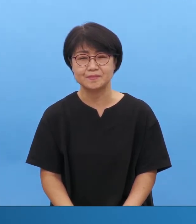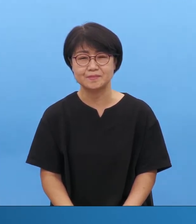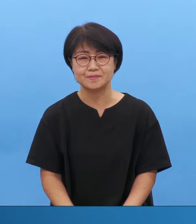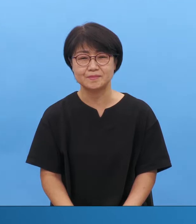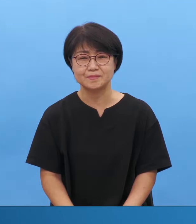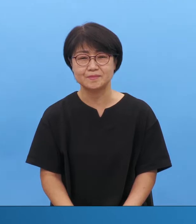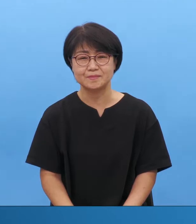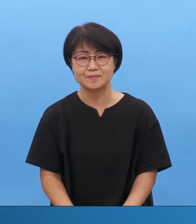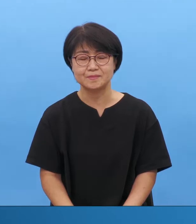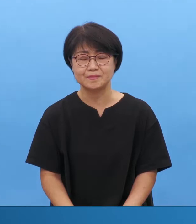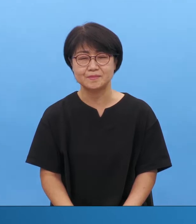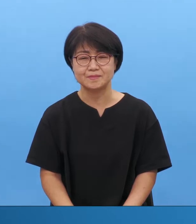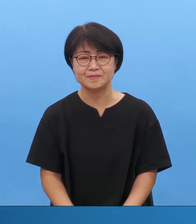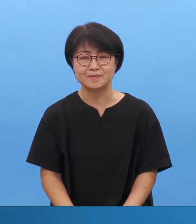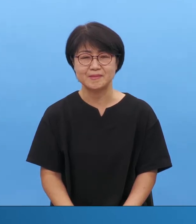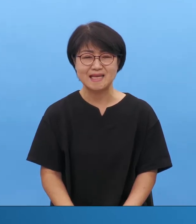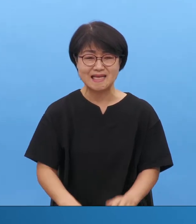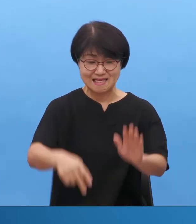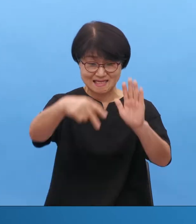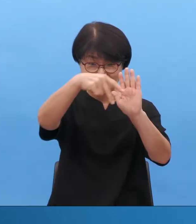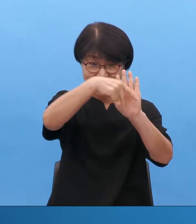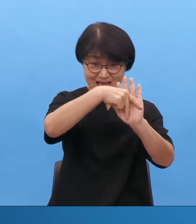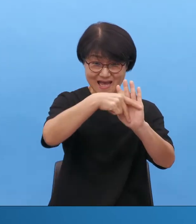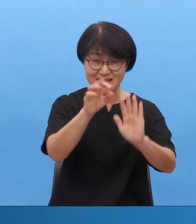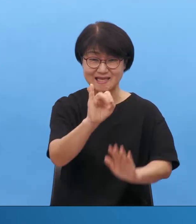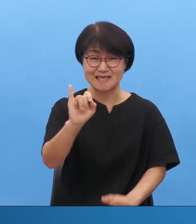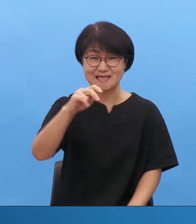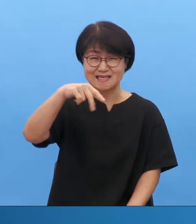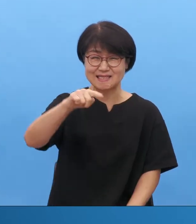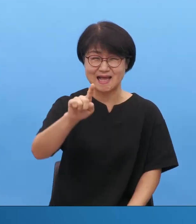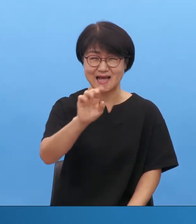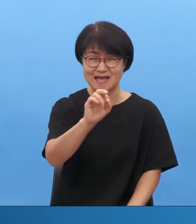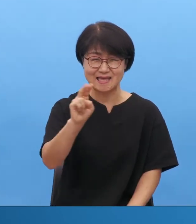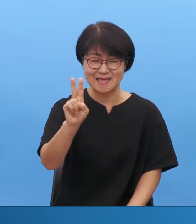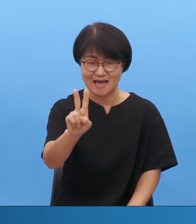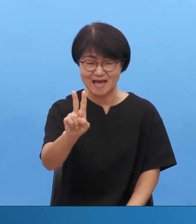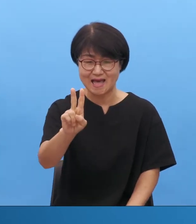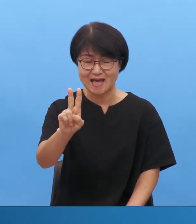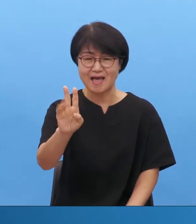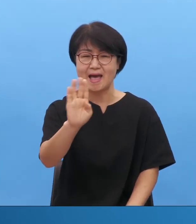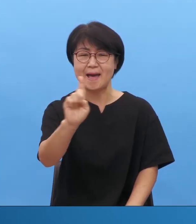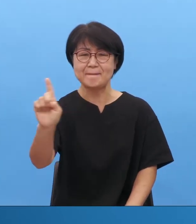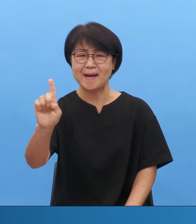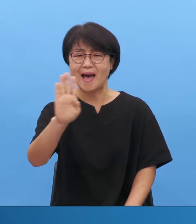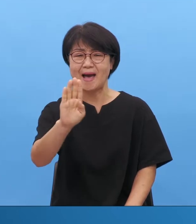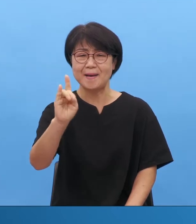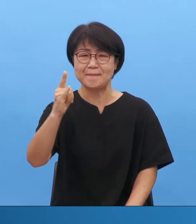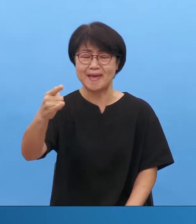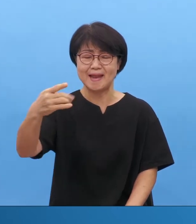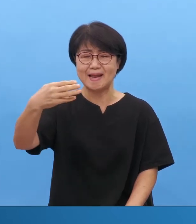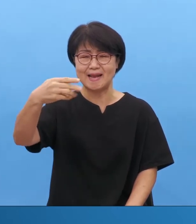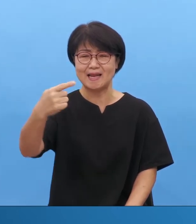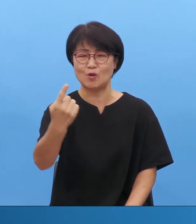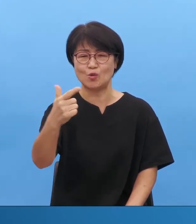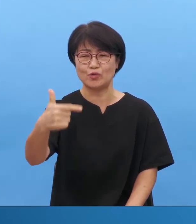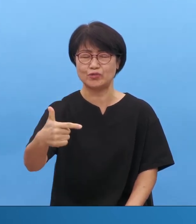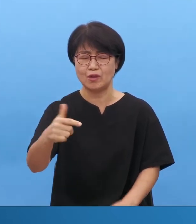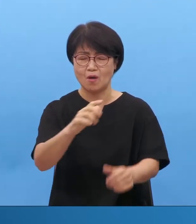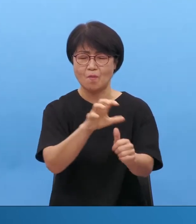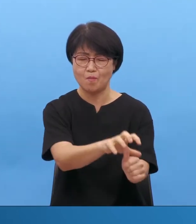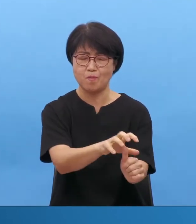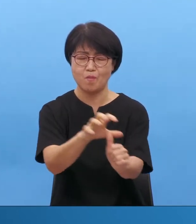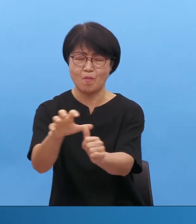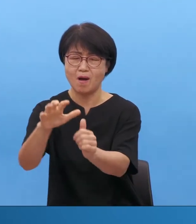어려운 때 아닙니까? And so Isaiah, he was right before the Babylon captivity, and it was the most difficult time. 그래서 절대 계획을 설명한 중에 이걸 한 거예요. And